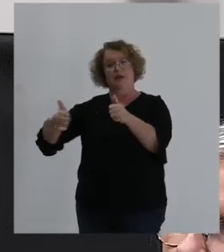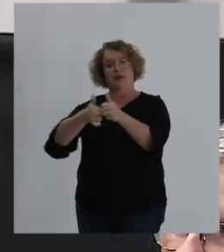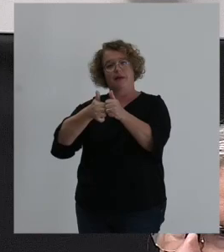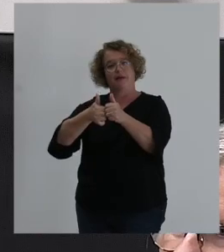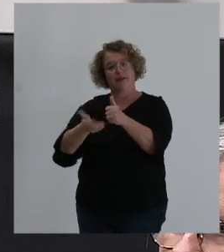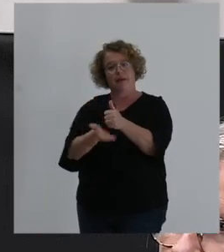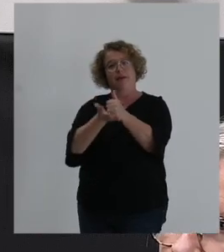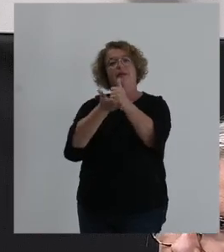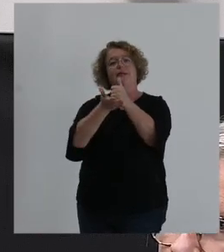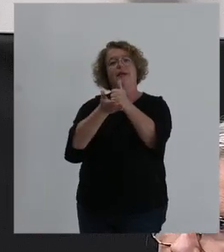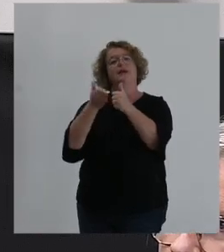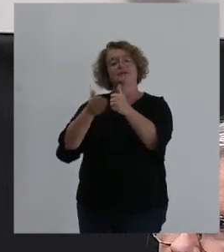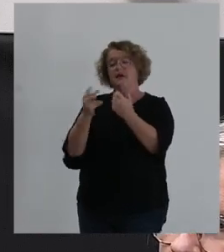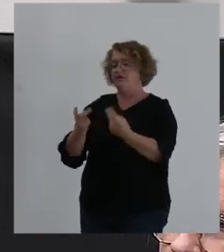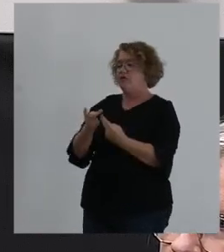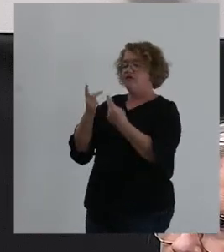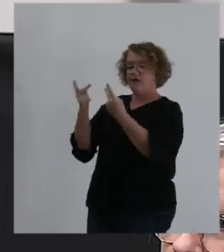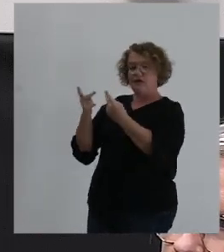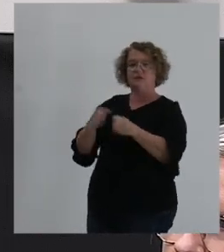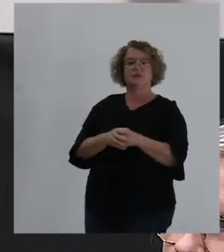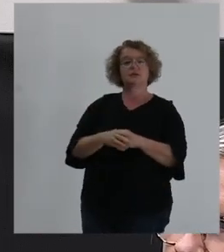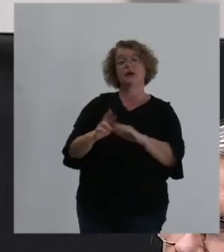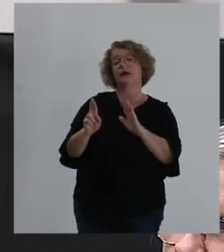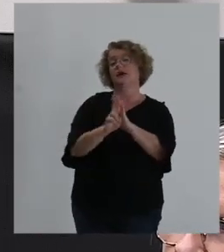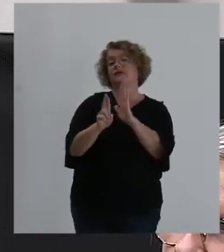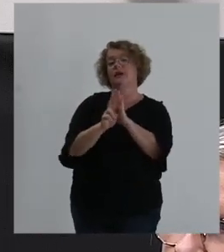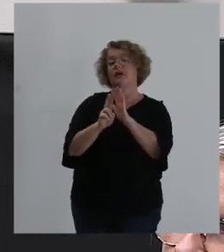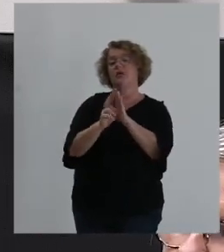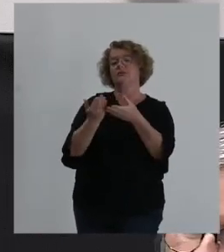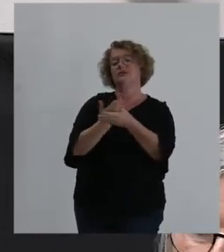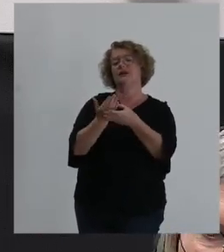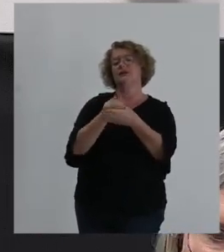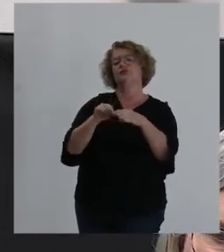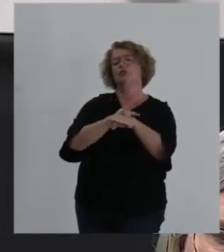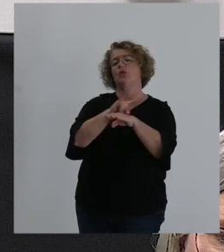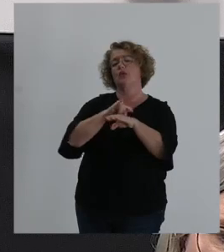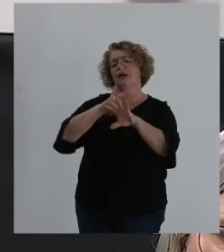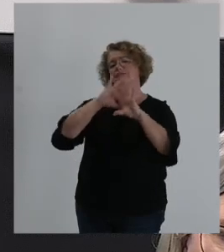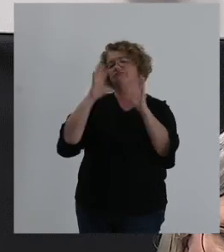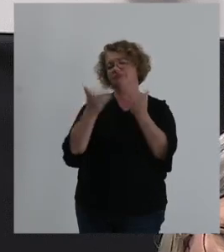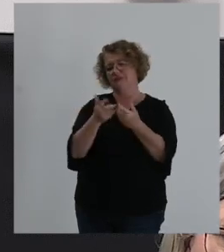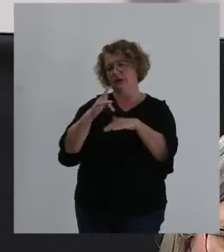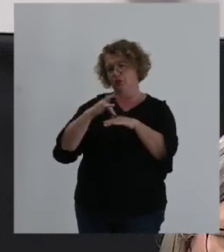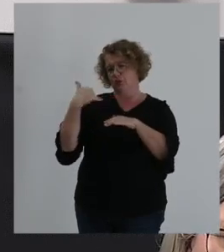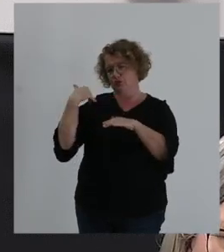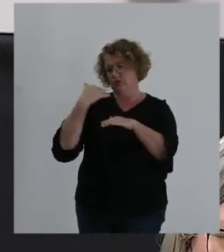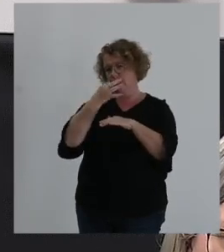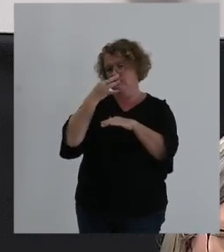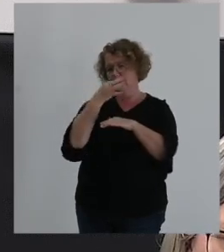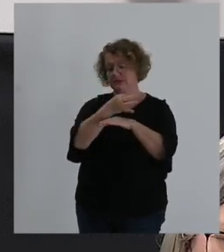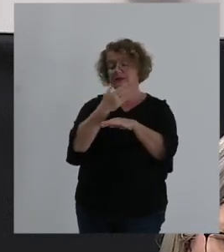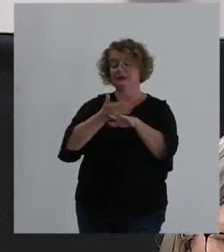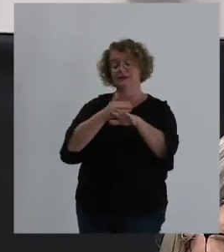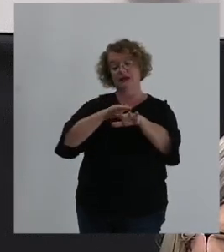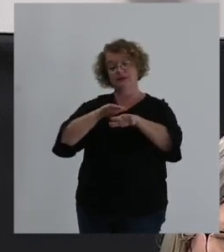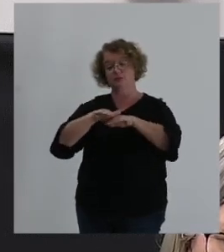par une valorisation intégrée dans le référentiel équivalent horaire, ce document dont on parle aussi beaucoup depuis le début. Et donc, quelque part, l'ensemble de ce